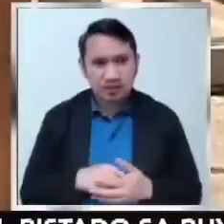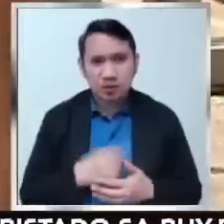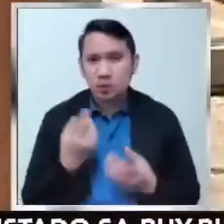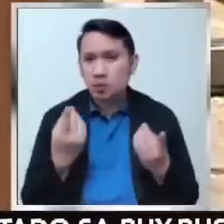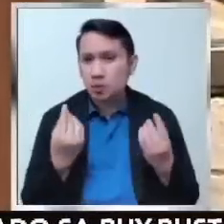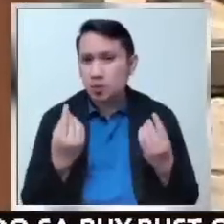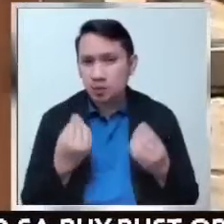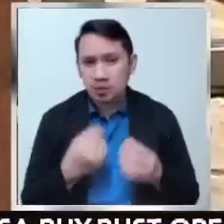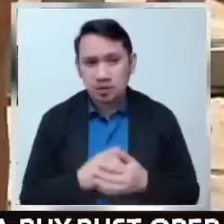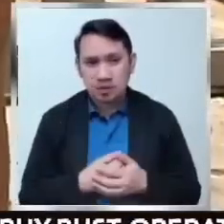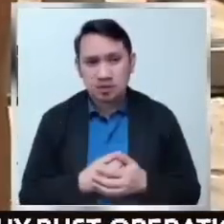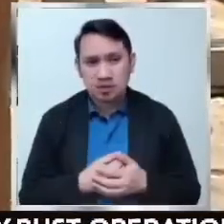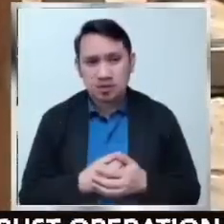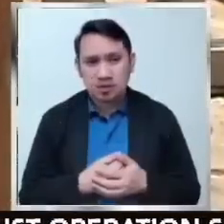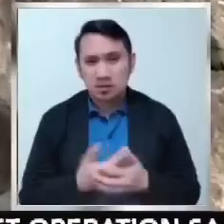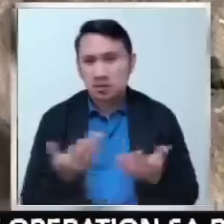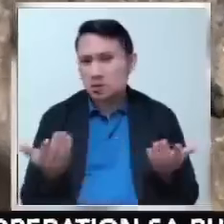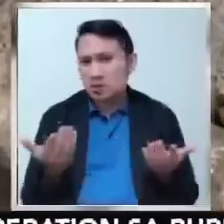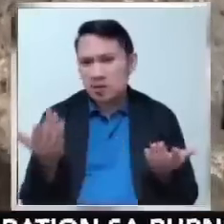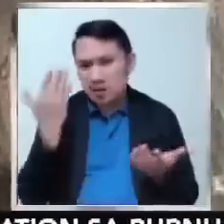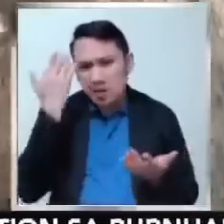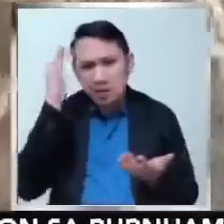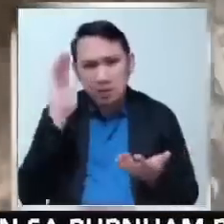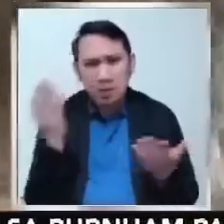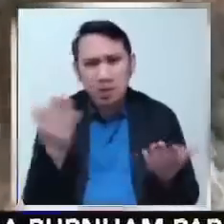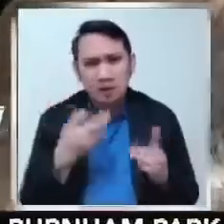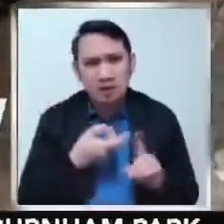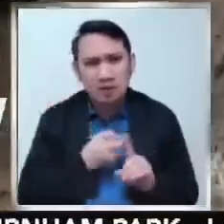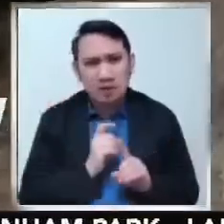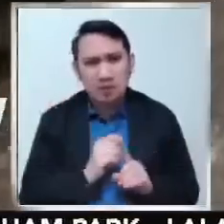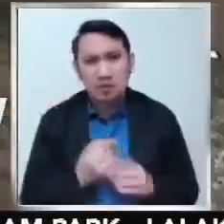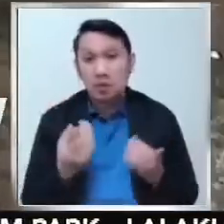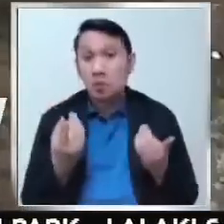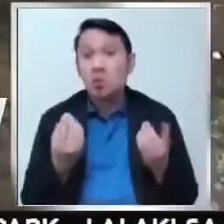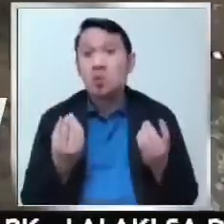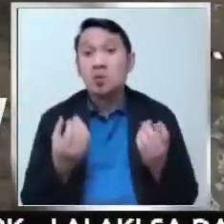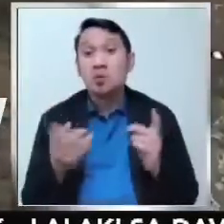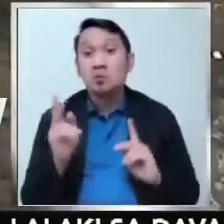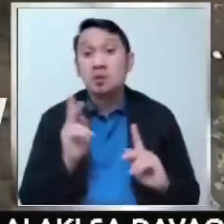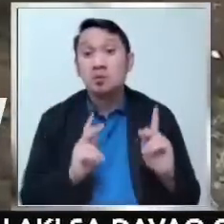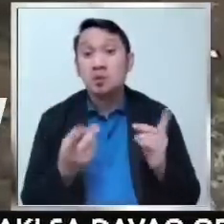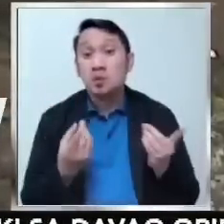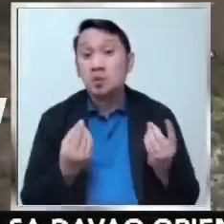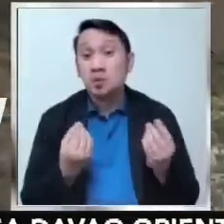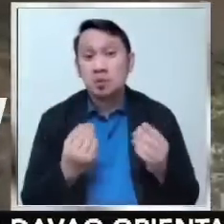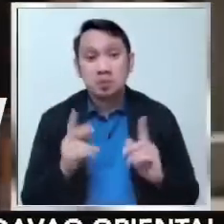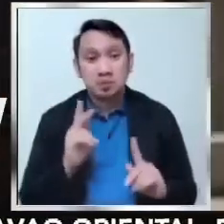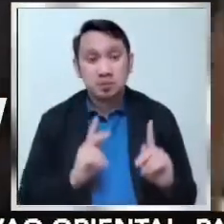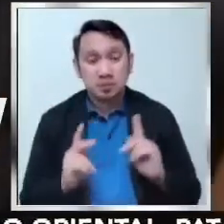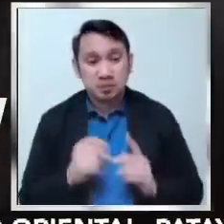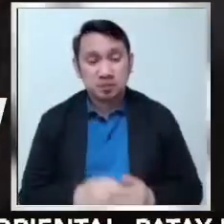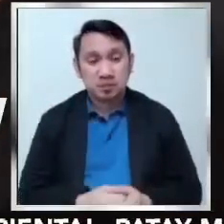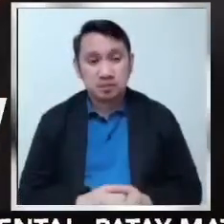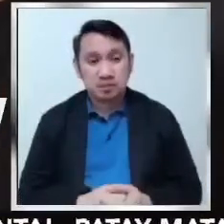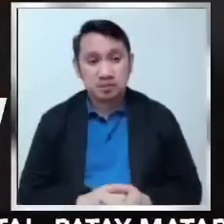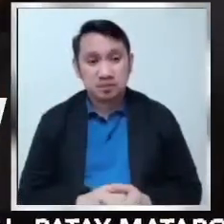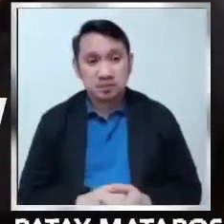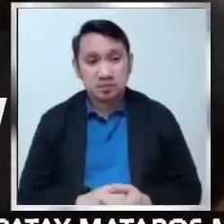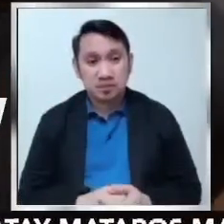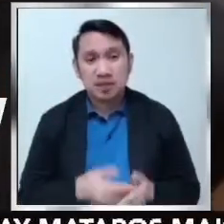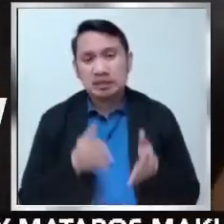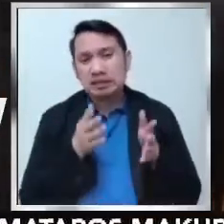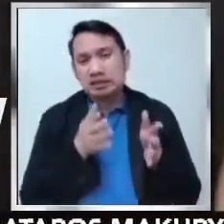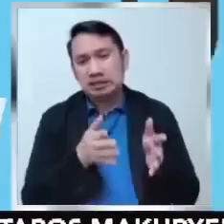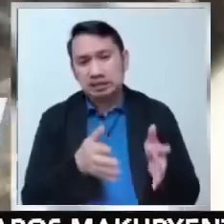Para hindi rin nila maharap kung saan ang gagaling yung ano eh. Saan ang ginagawa ng mga residente since libre yung tubig yun? Nahayaan na lang din kasi marami